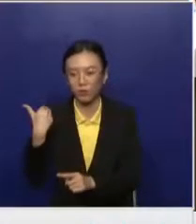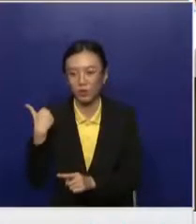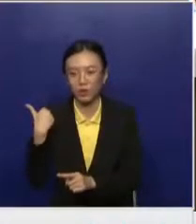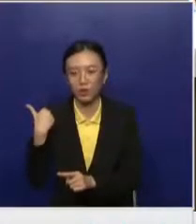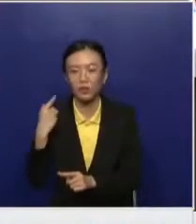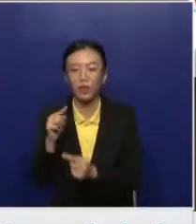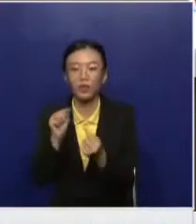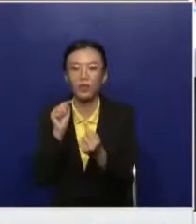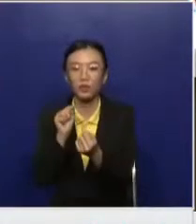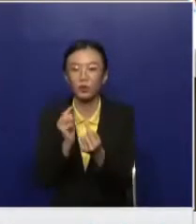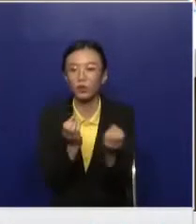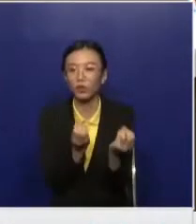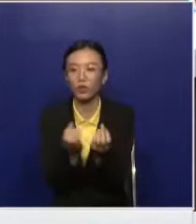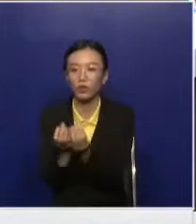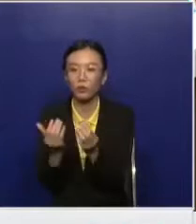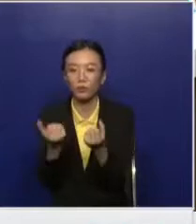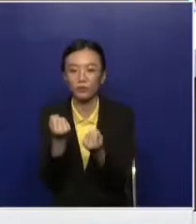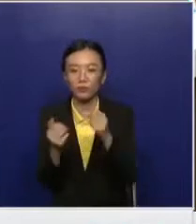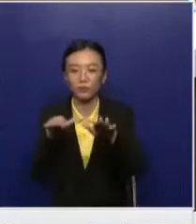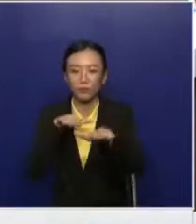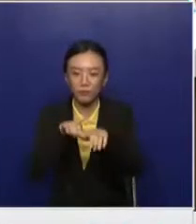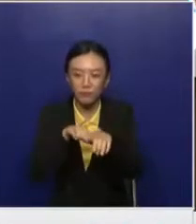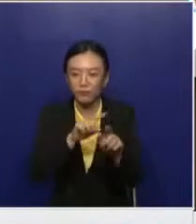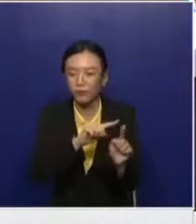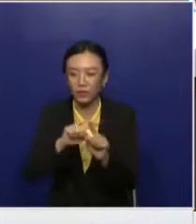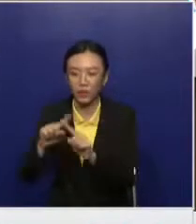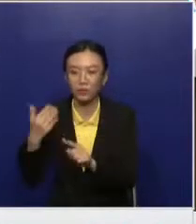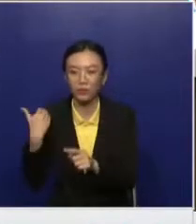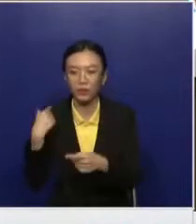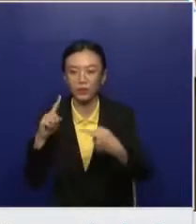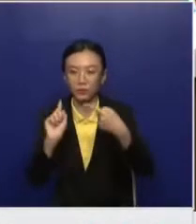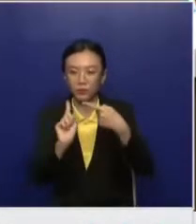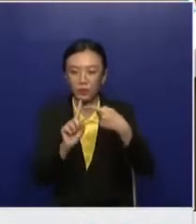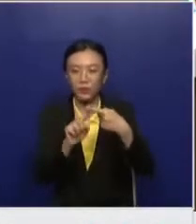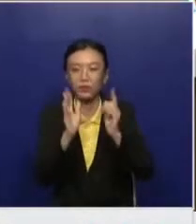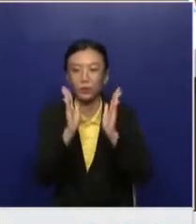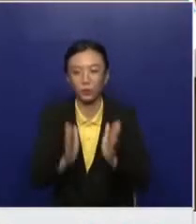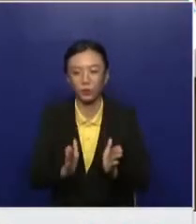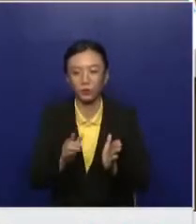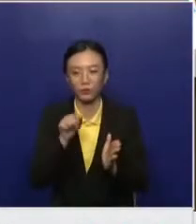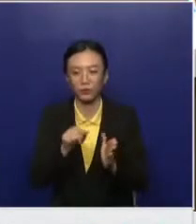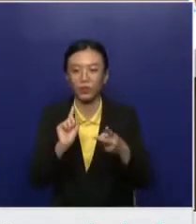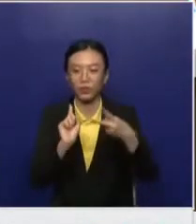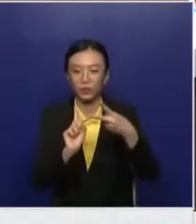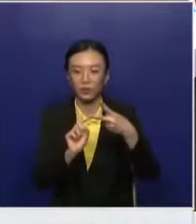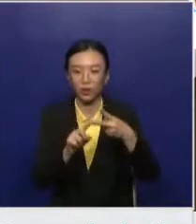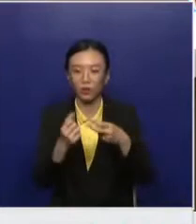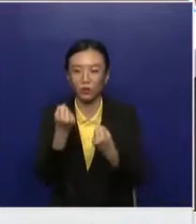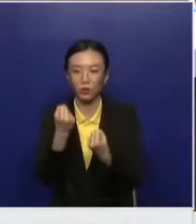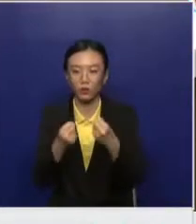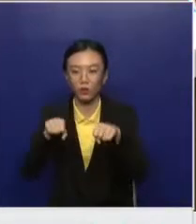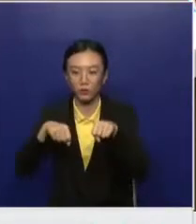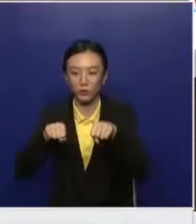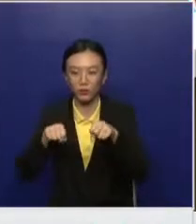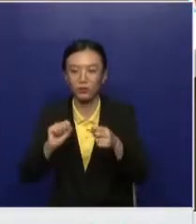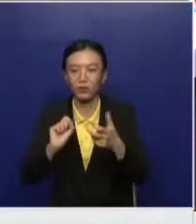ตุจราจรนั้นนะครับก็คือเรื่องของอันที่หนึ่งนะครับเรื่องของคนอันที่สองก็เรื่องของรถอันที่สาม